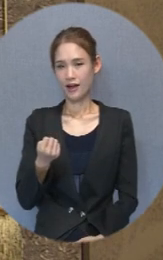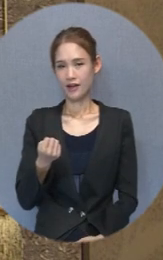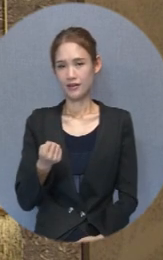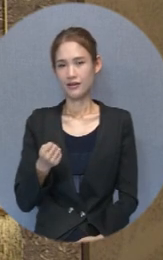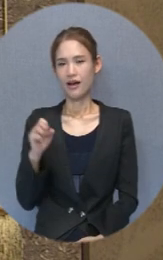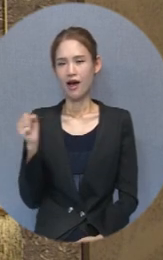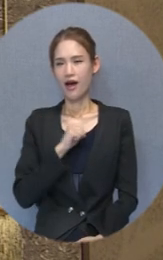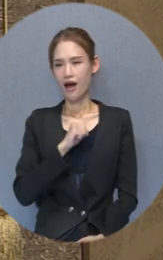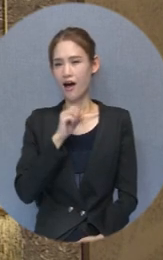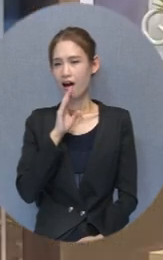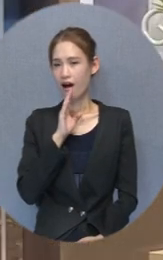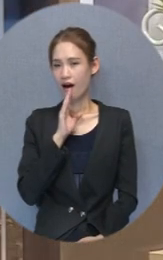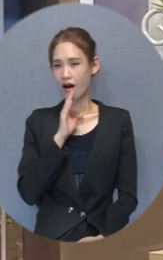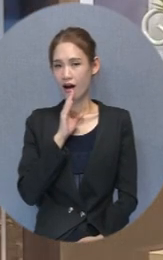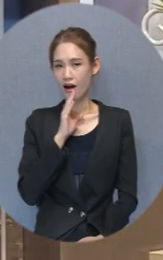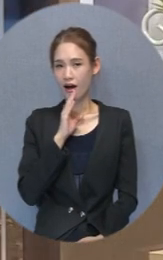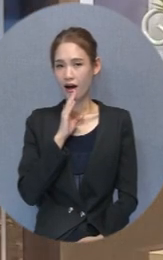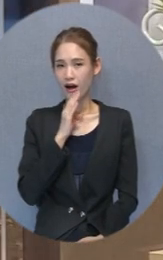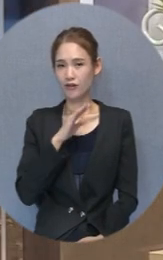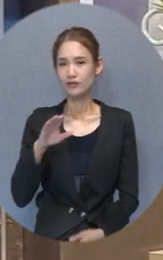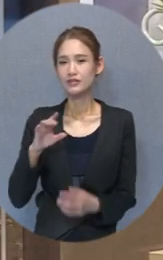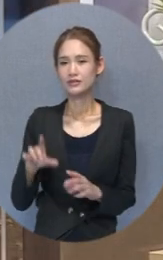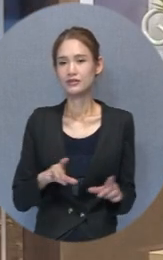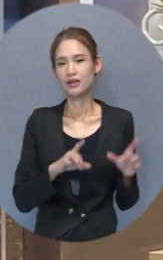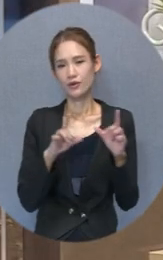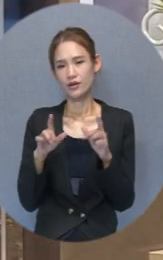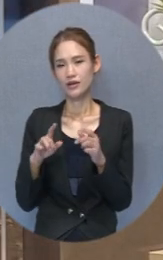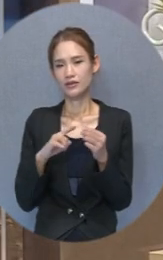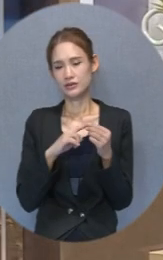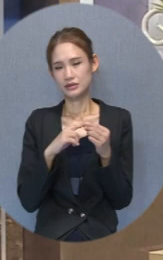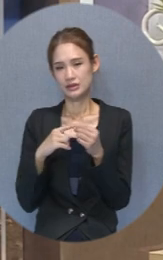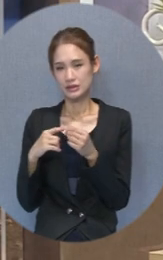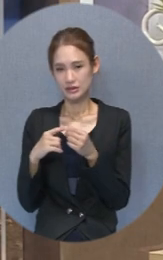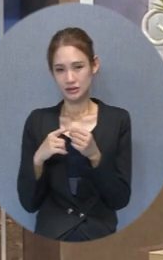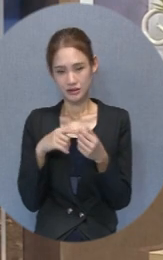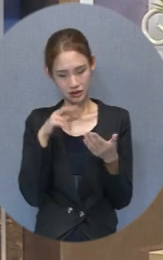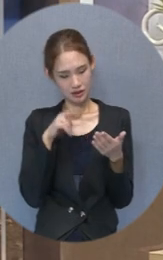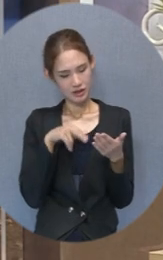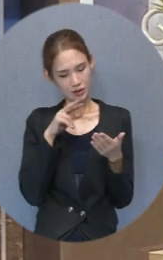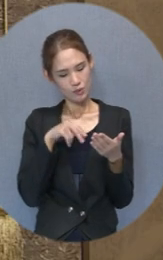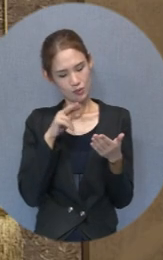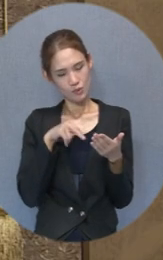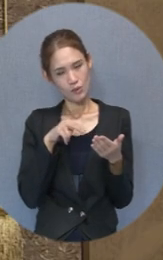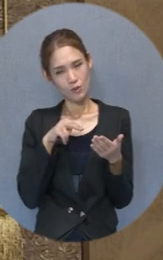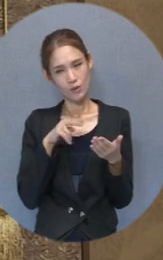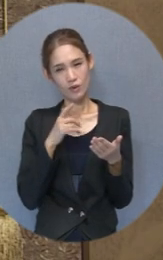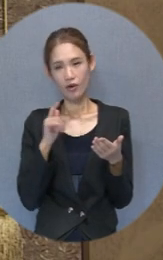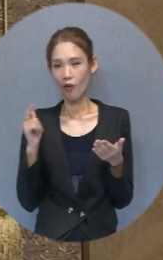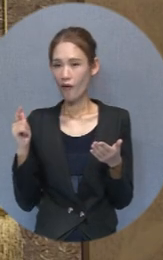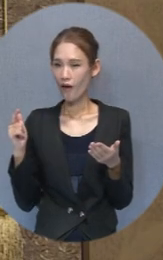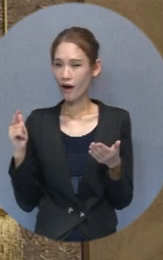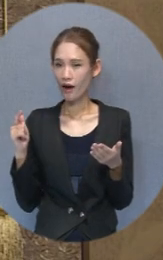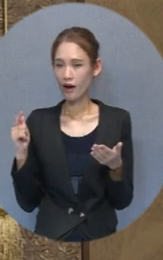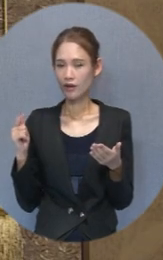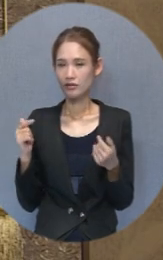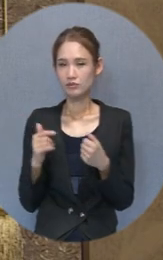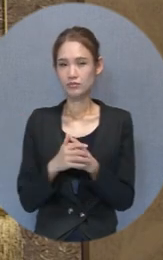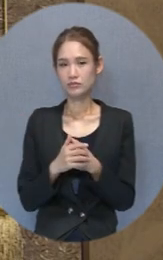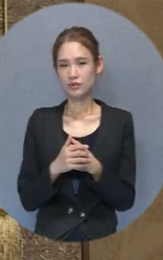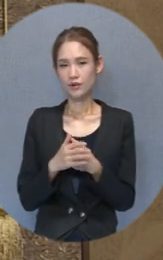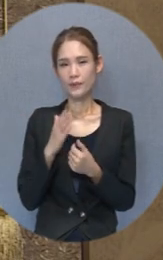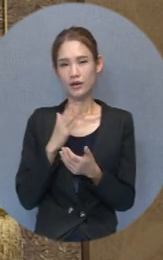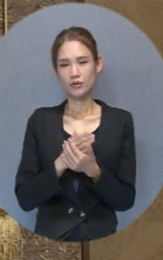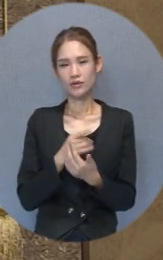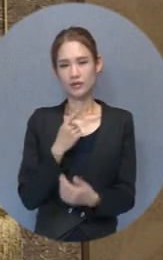네. 우리가 일상생활에서 글을 뭐 이렇게 읽고 이렇게 하는 것보다 뭐 한 개, 두 개, 세